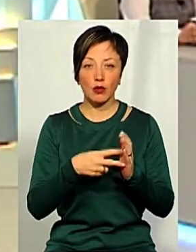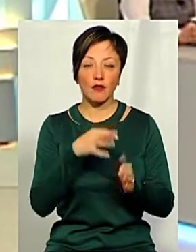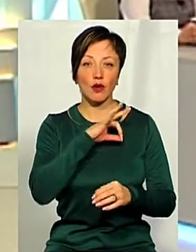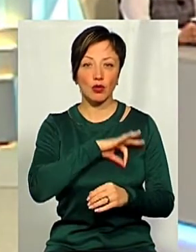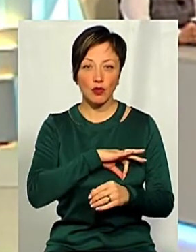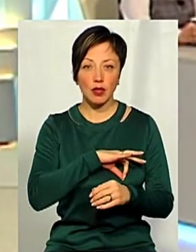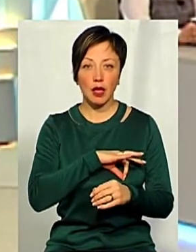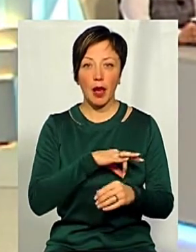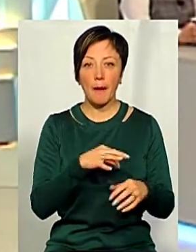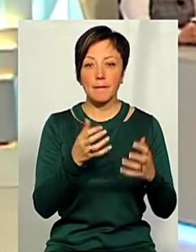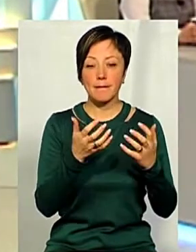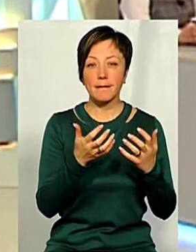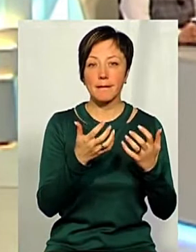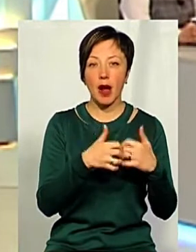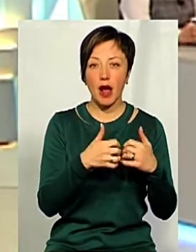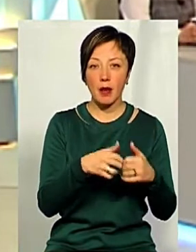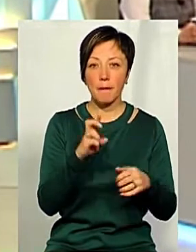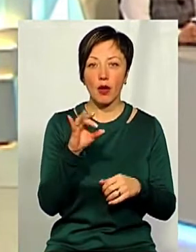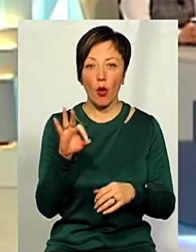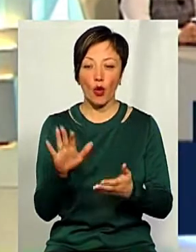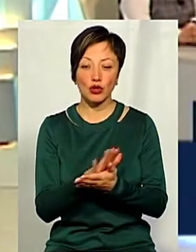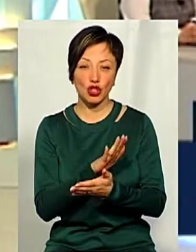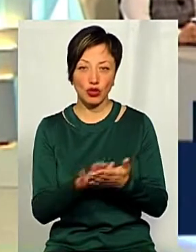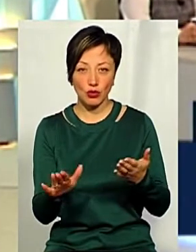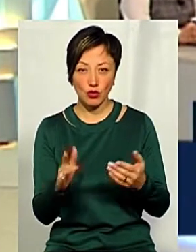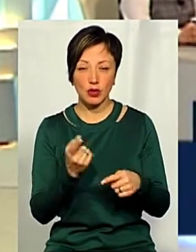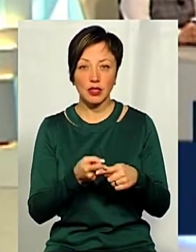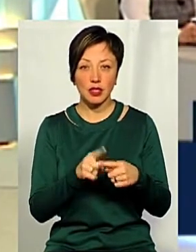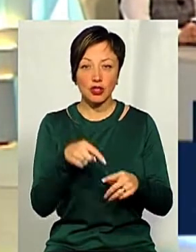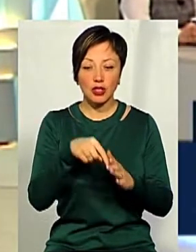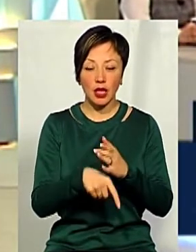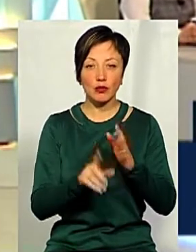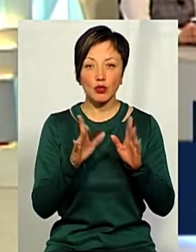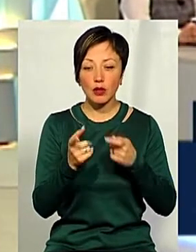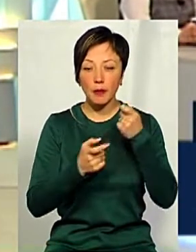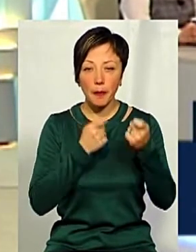використовувати механіко-біологічну очистку. А це означає, що ретельніше,